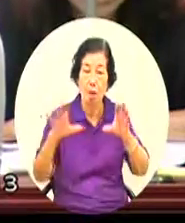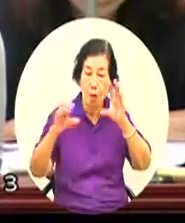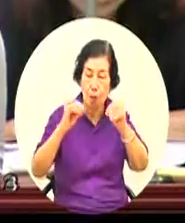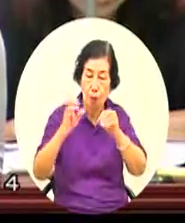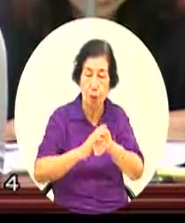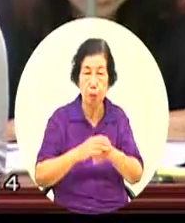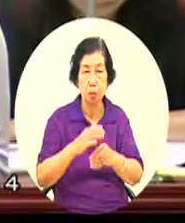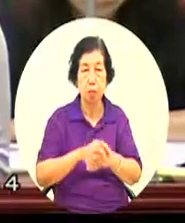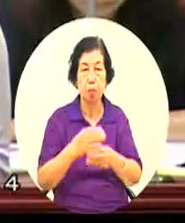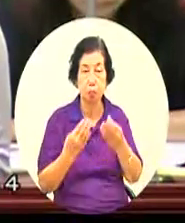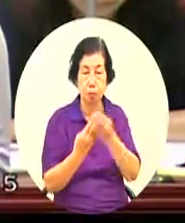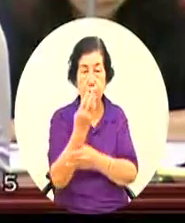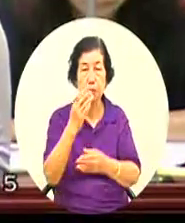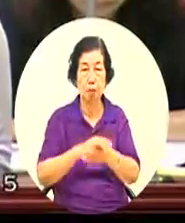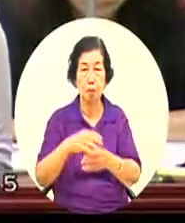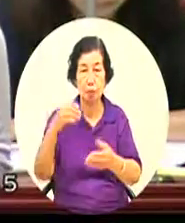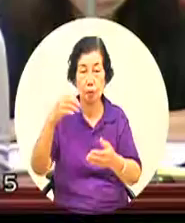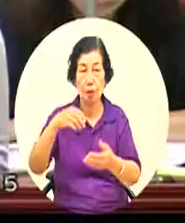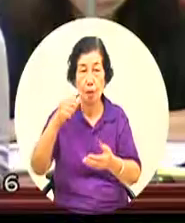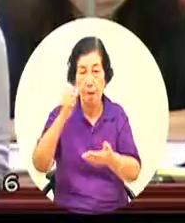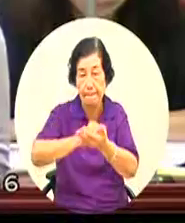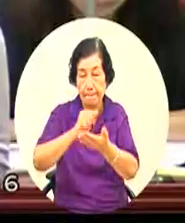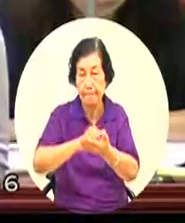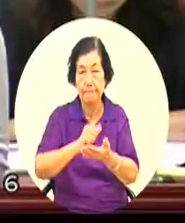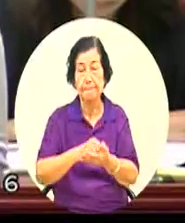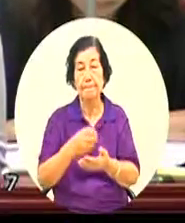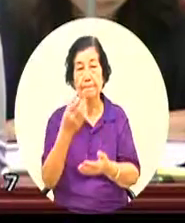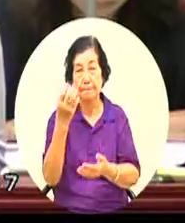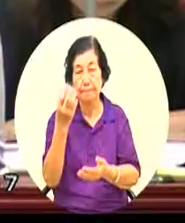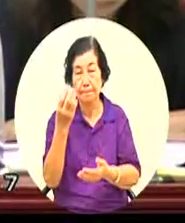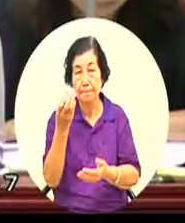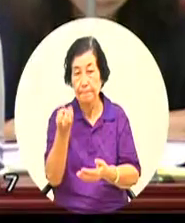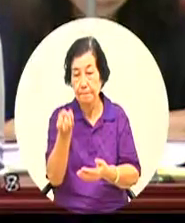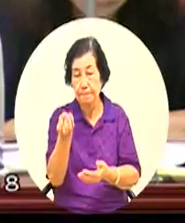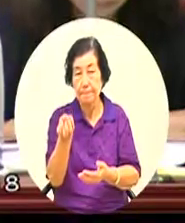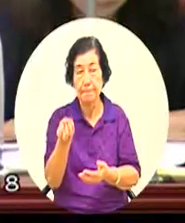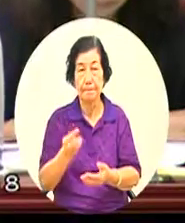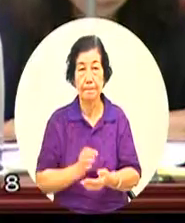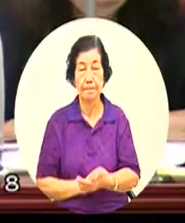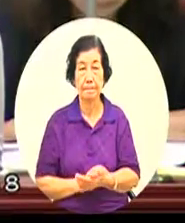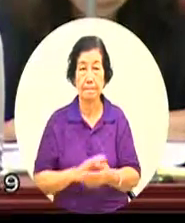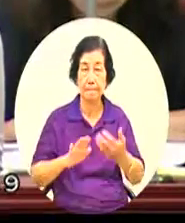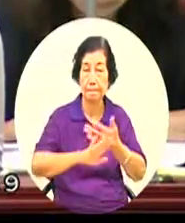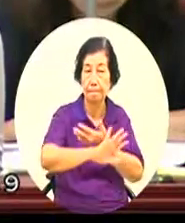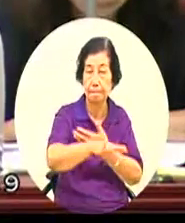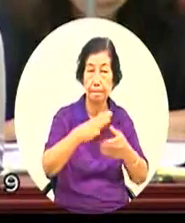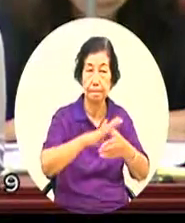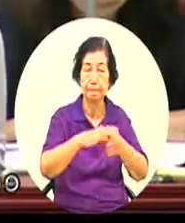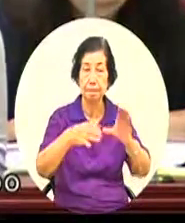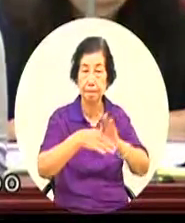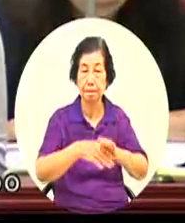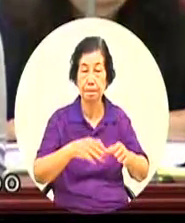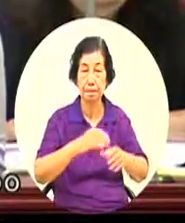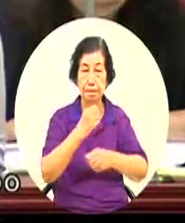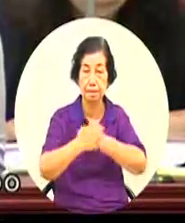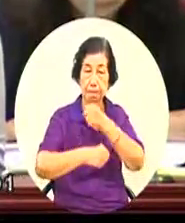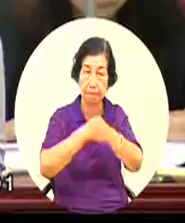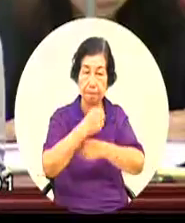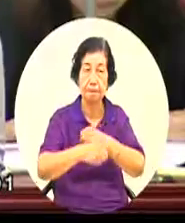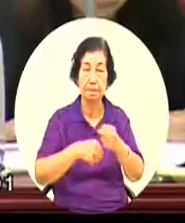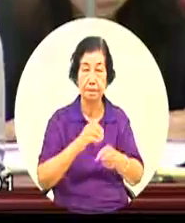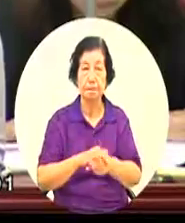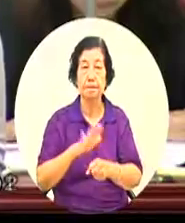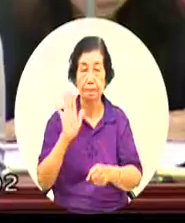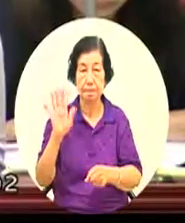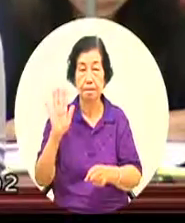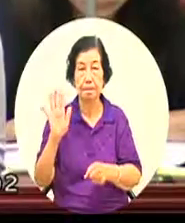指定登录比较少，然后。其他的文化活动在三个原乡是有，因为我